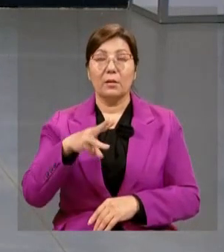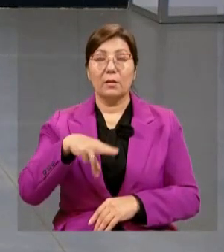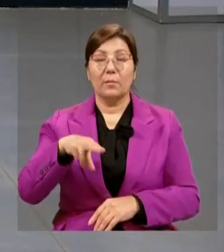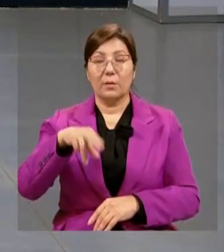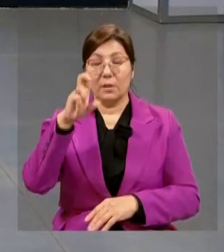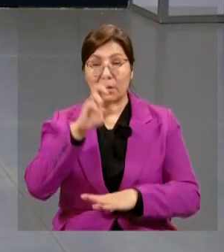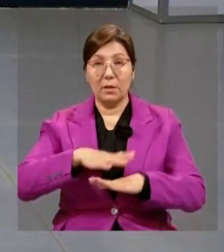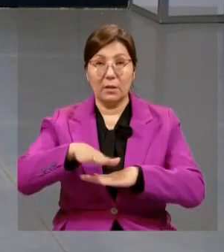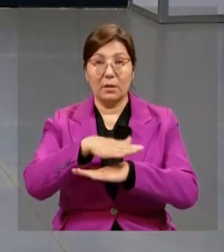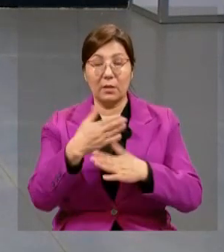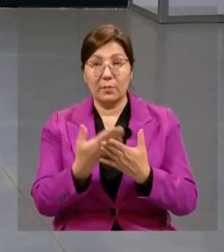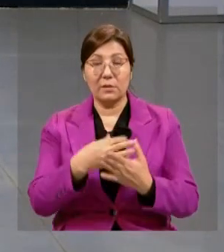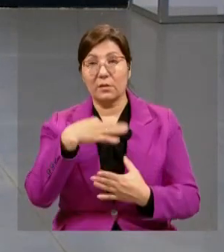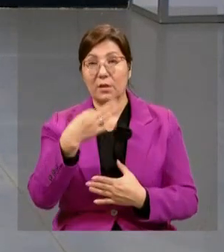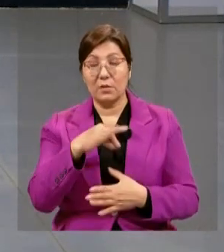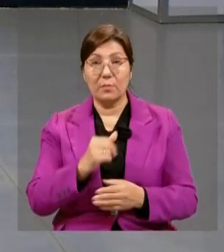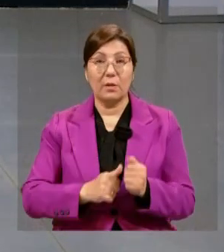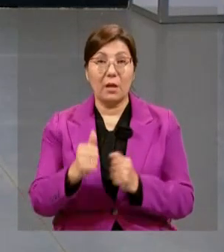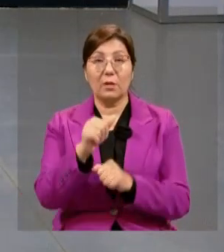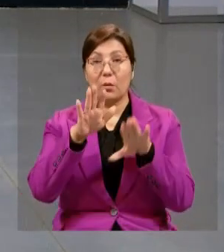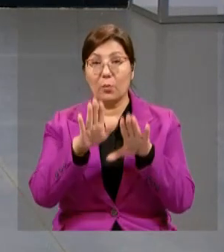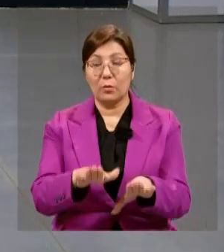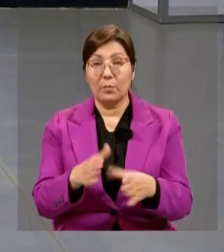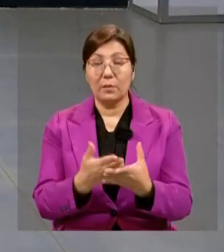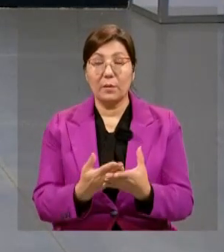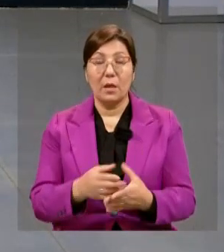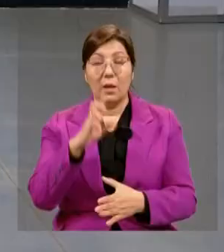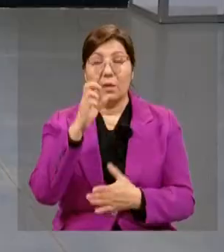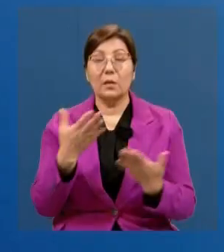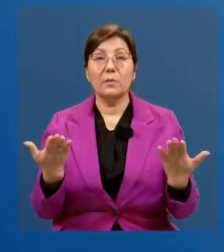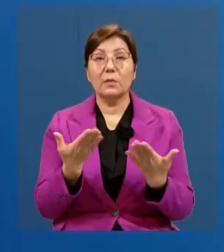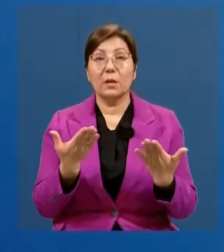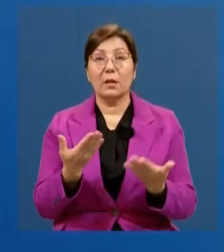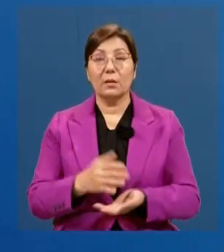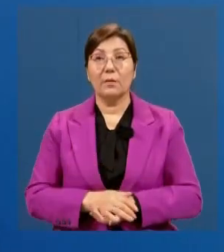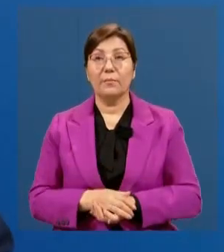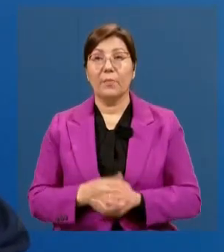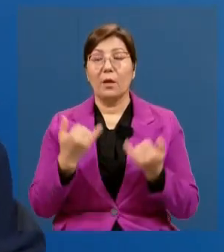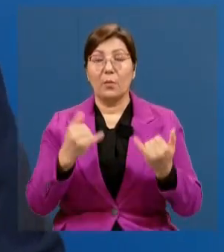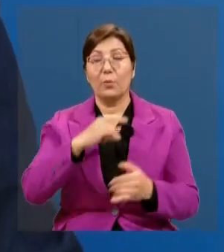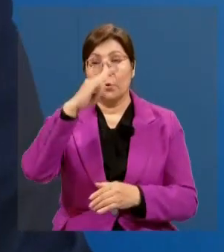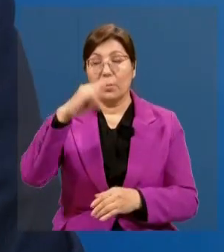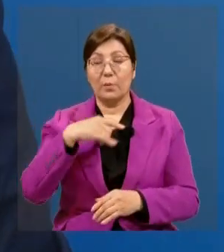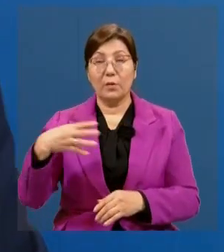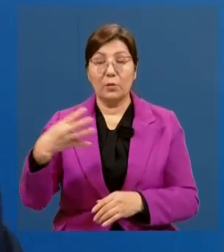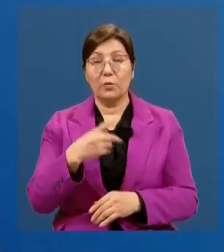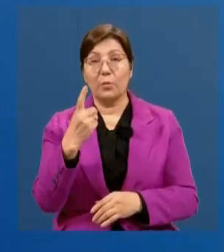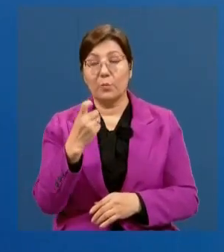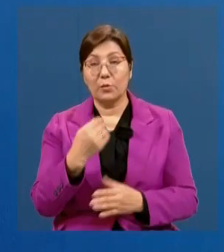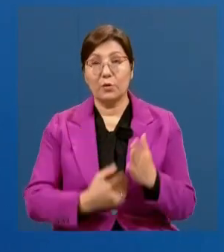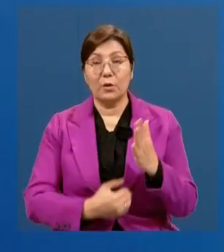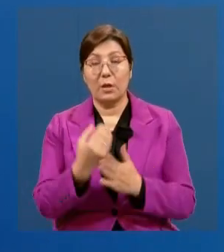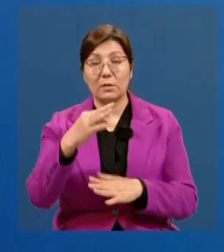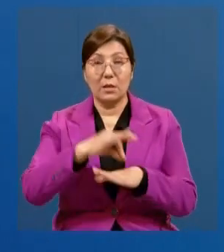арасында Белоруссияның тәжірибесі алдыңғы орындарда. Ал елімізде ше? Бүгінде Қазақстанда 4100-ден